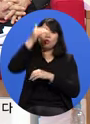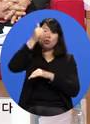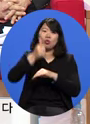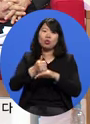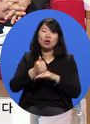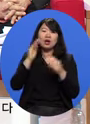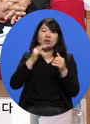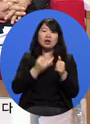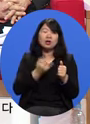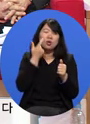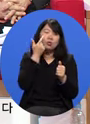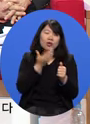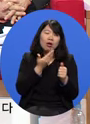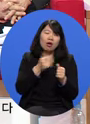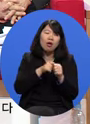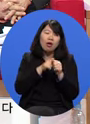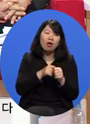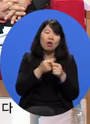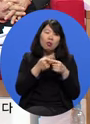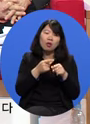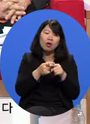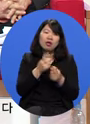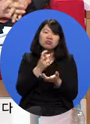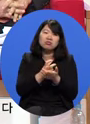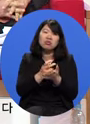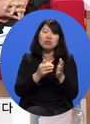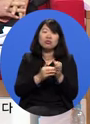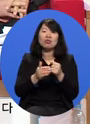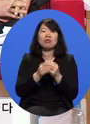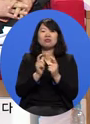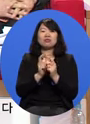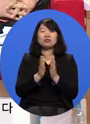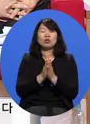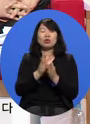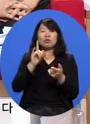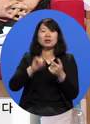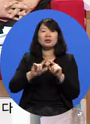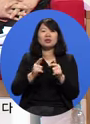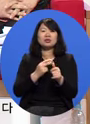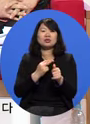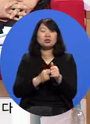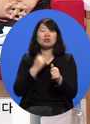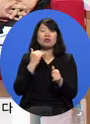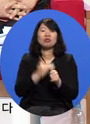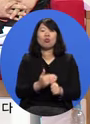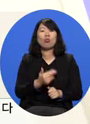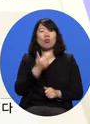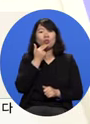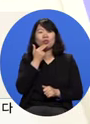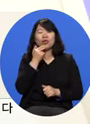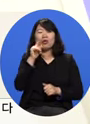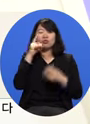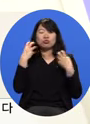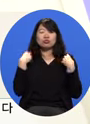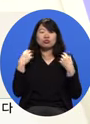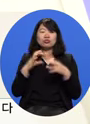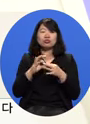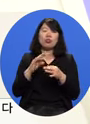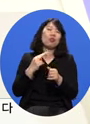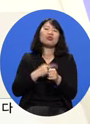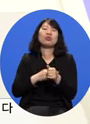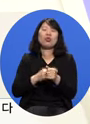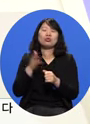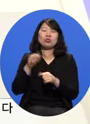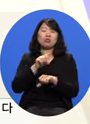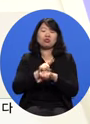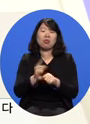아이들한테 물어서 지역지 평가하고 있는 제도 기라 실질적으로 부적격 변이 퇴출 도 안 됐고 4 그래서 정부에게 1 교원의 전문성 신장